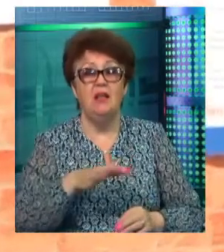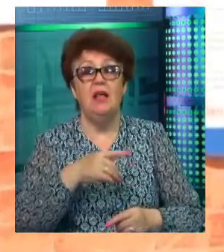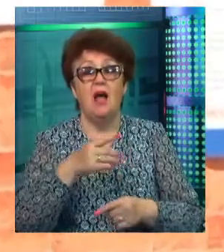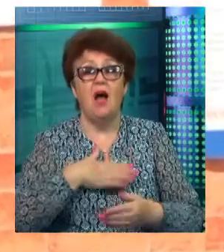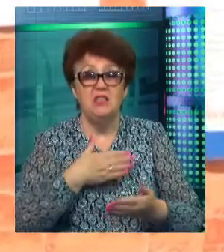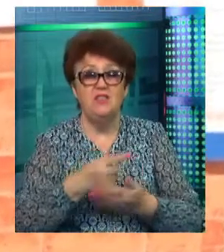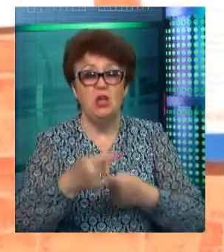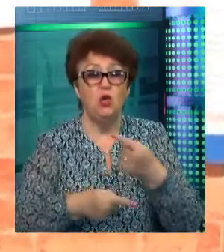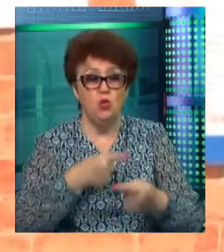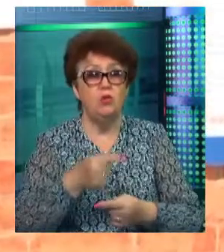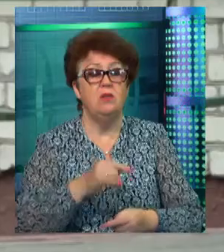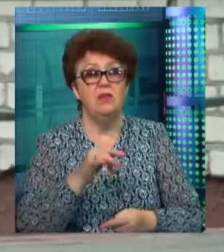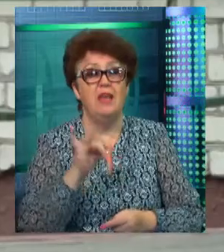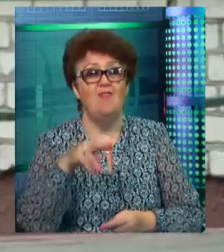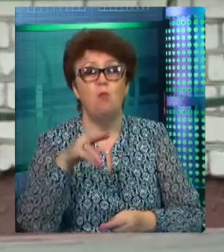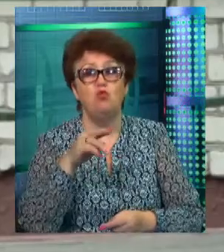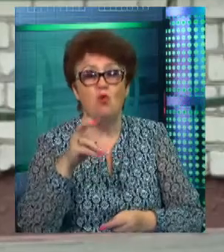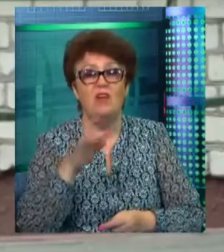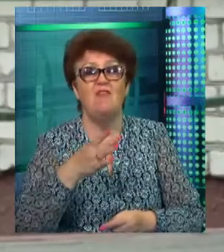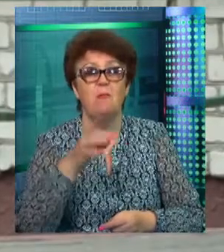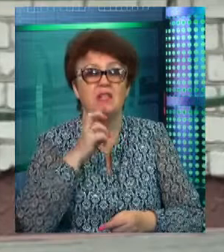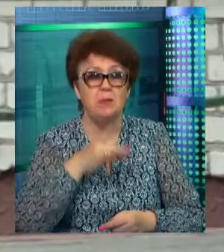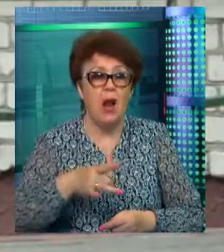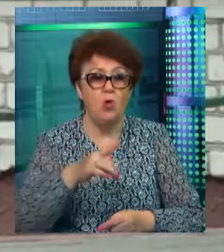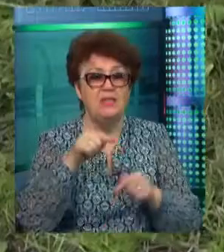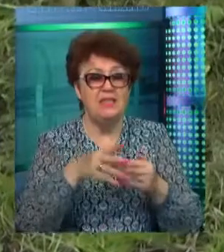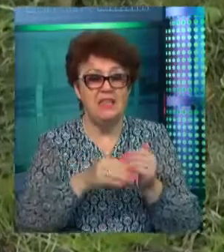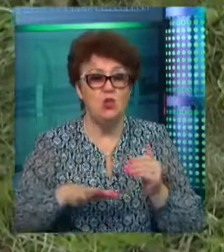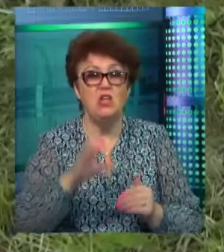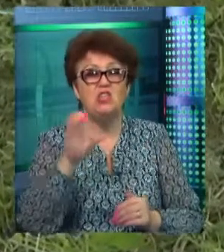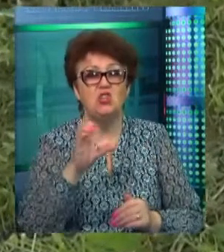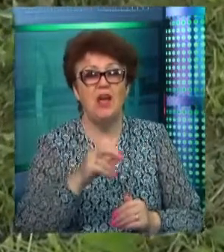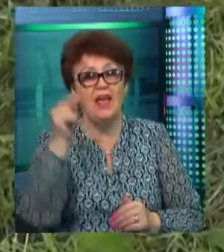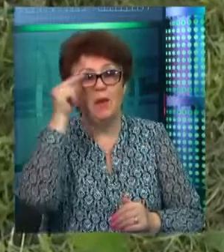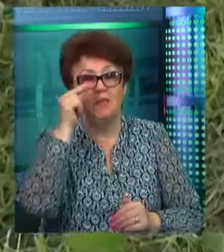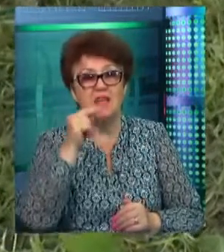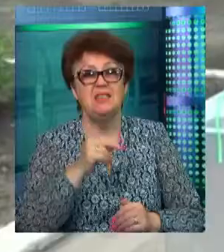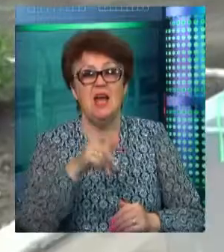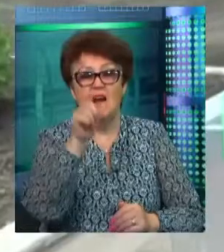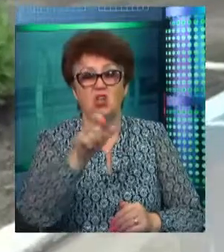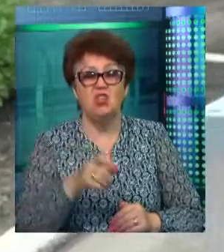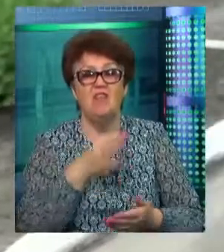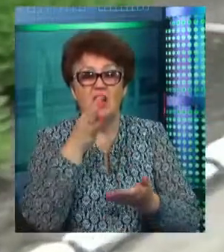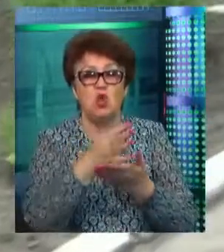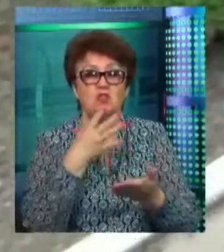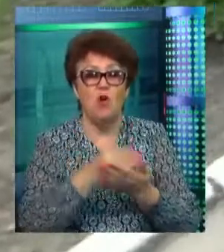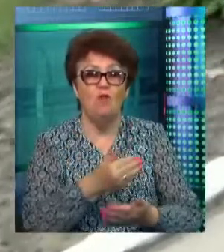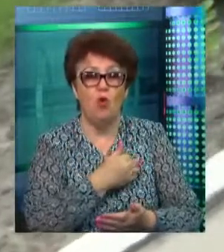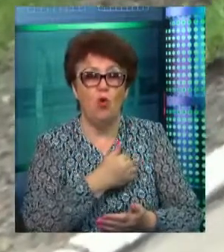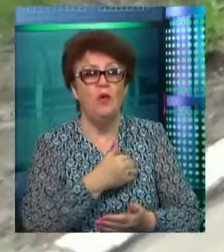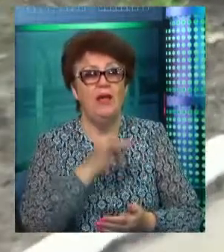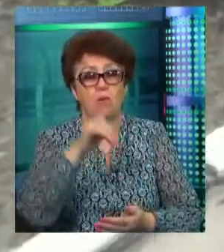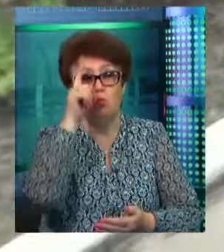и на участке в поселке путевка брянского района здесь на территории smash sky гимназии граждане выражают свою волю не менее